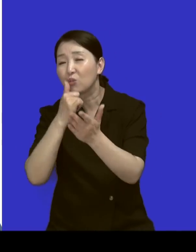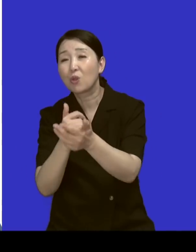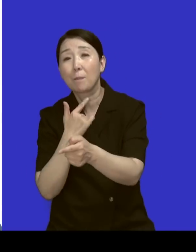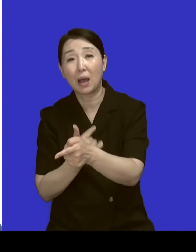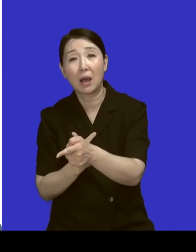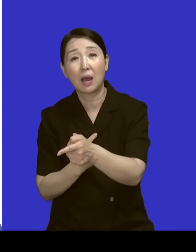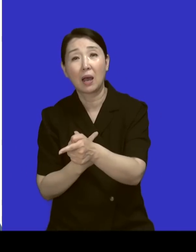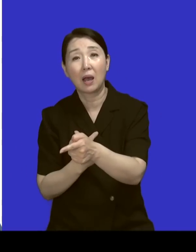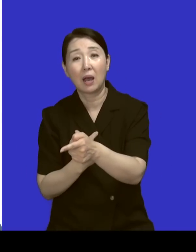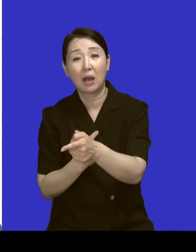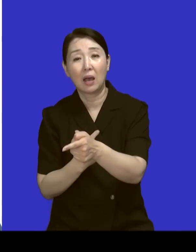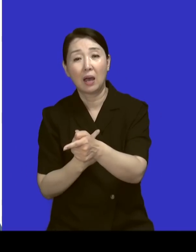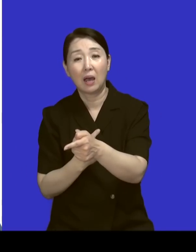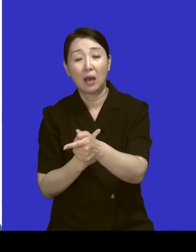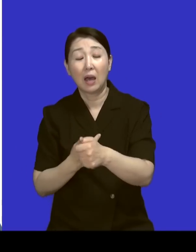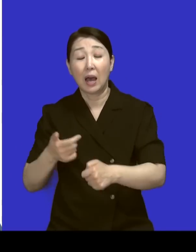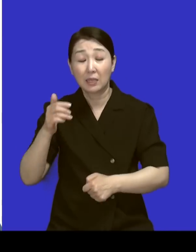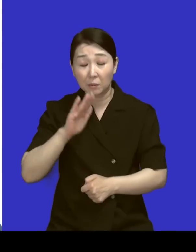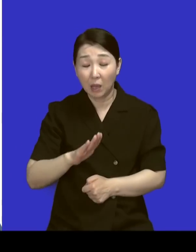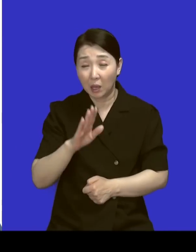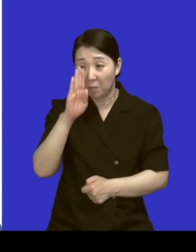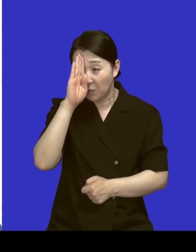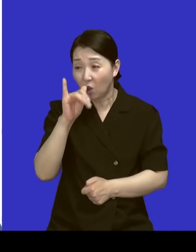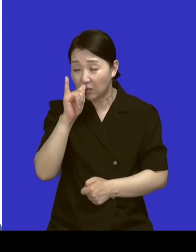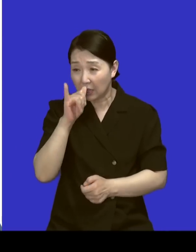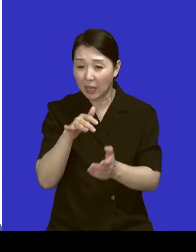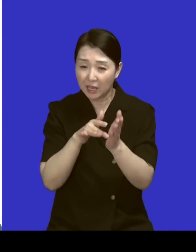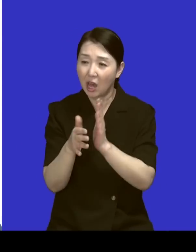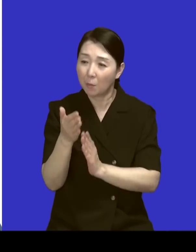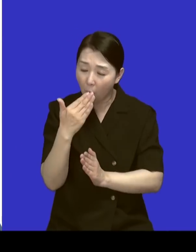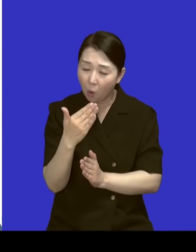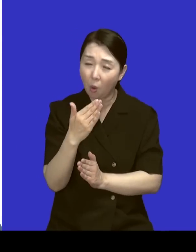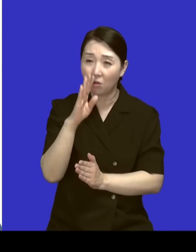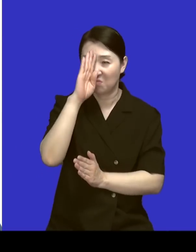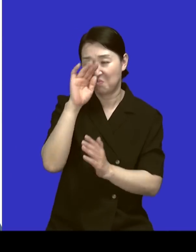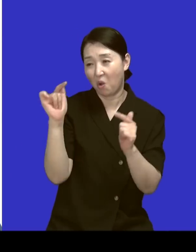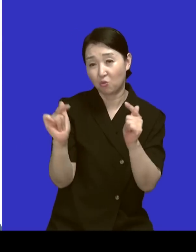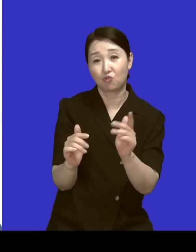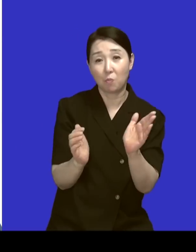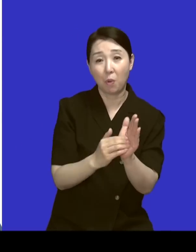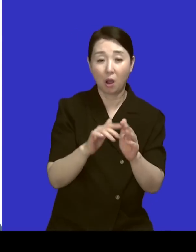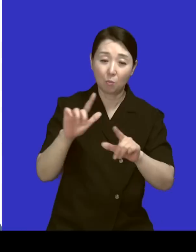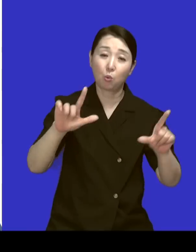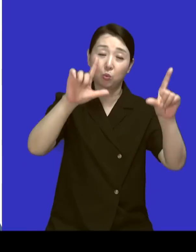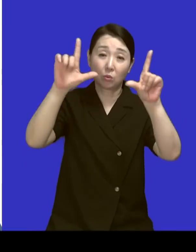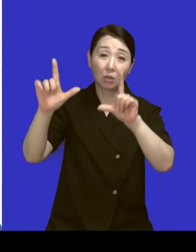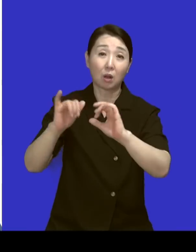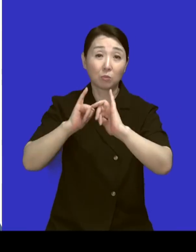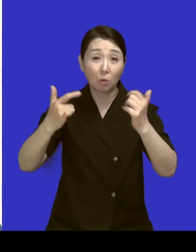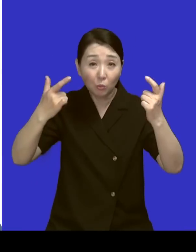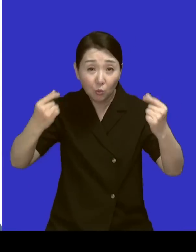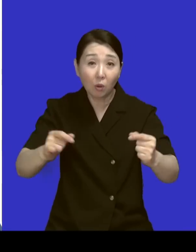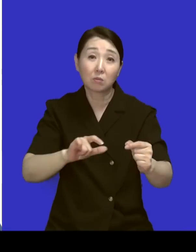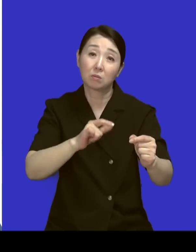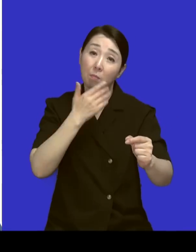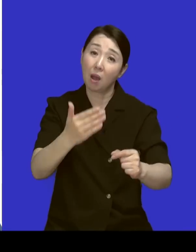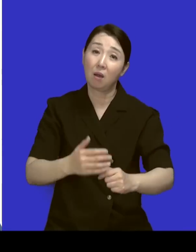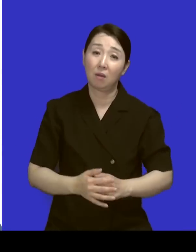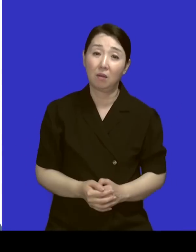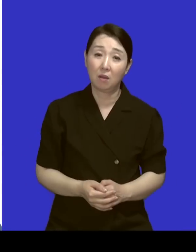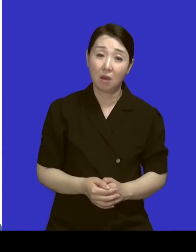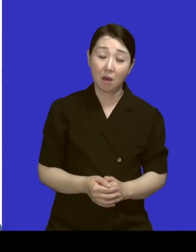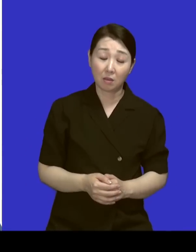조현병 환자들도 약을 잘 먹으면 네. 증상이 가라앉고 이렇게 평범하게 살아갈 수가 있어요. 예. 예. 근데 이